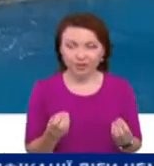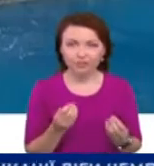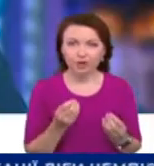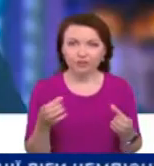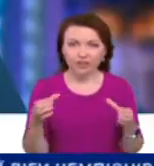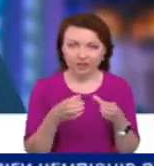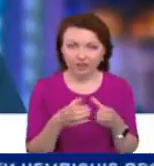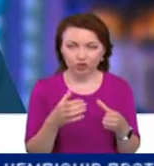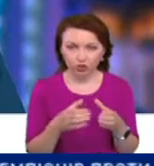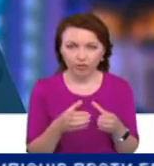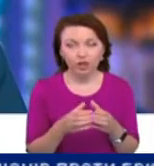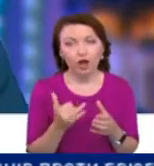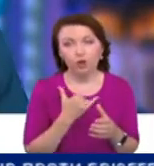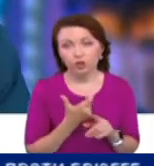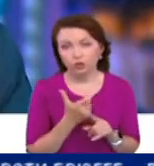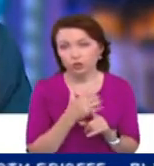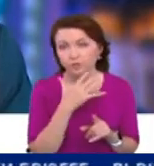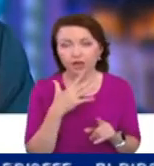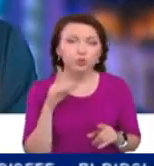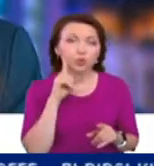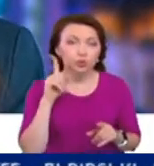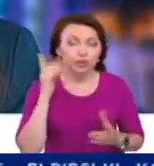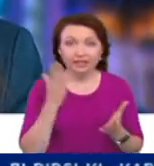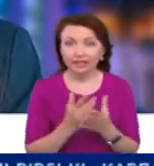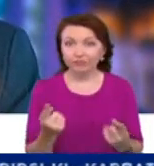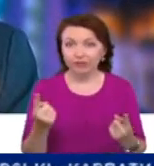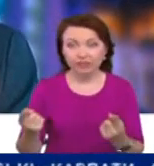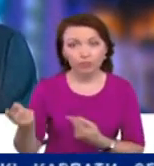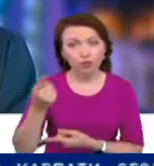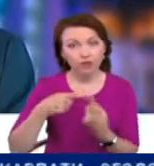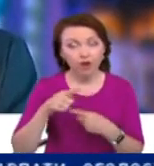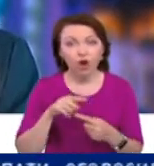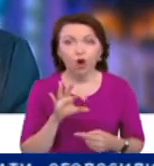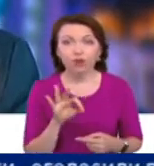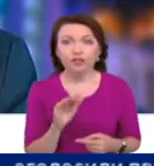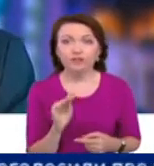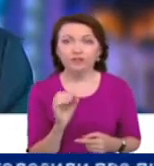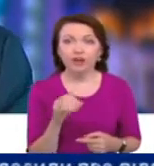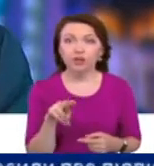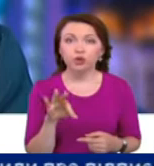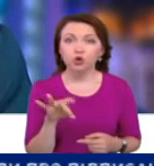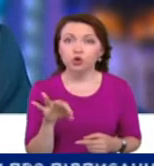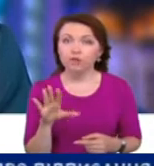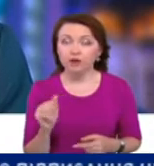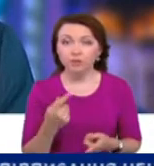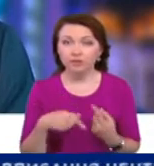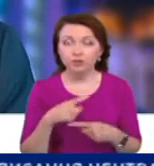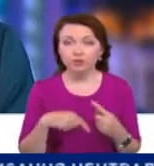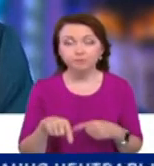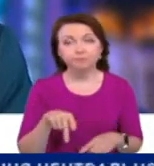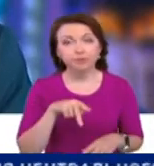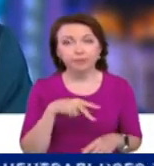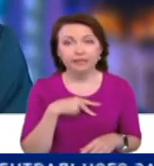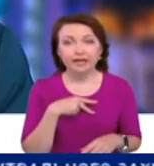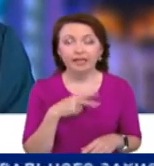нас, окрім того, що в нас є дуже багато юніорів, у нас є й велике повернення. Це Олена Федорова повернулася, призерка чемпіонату